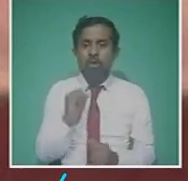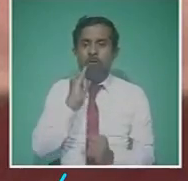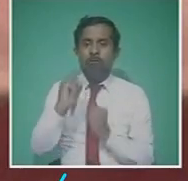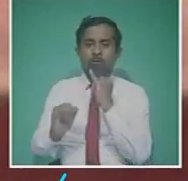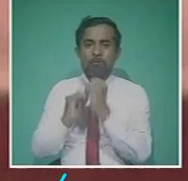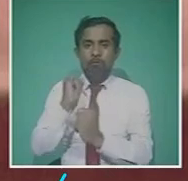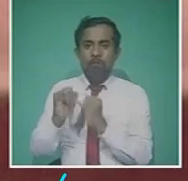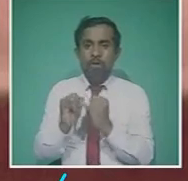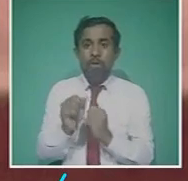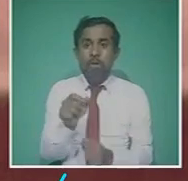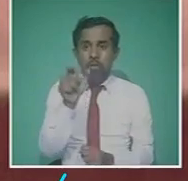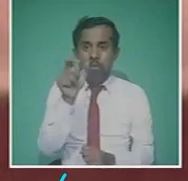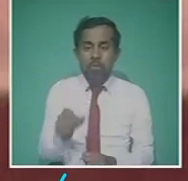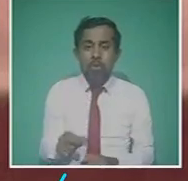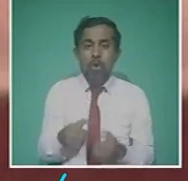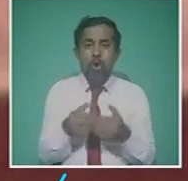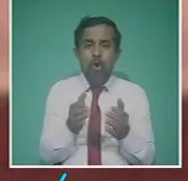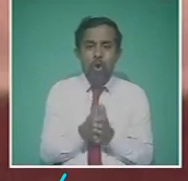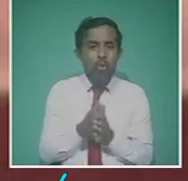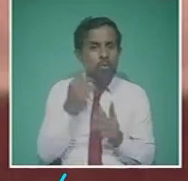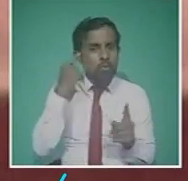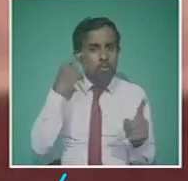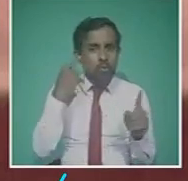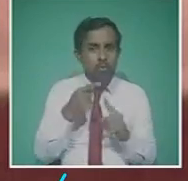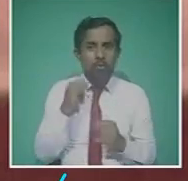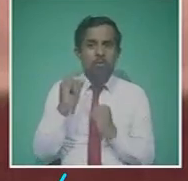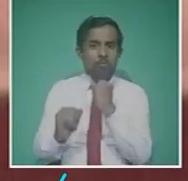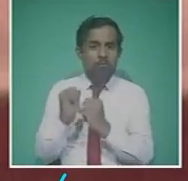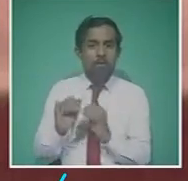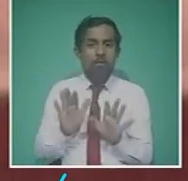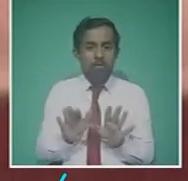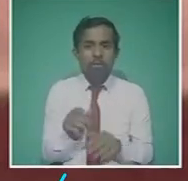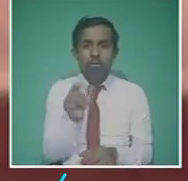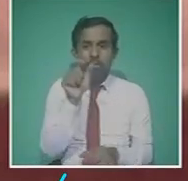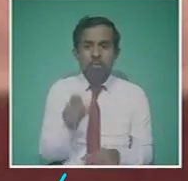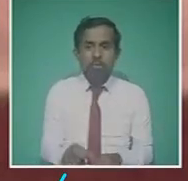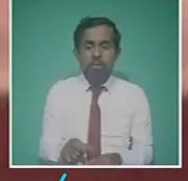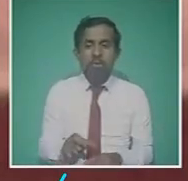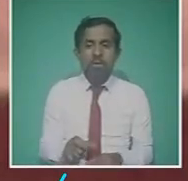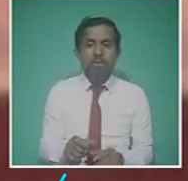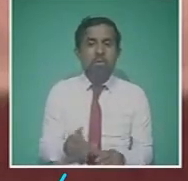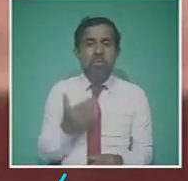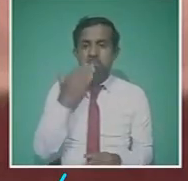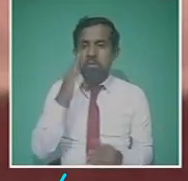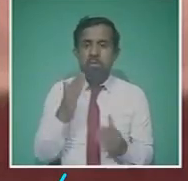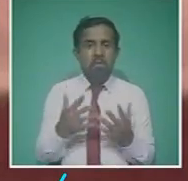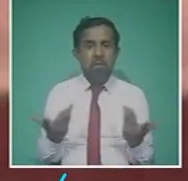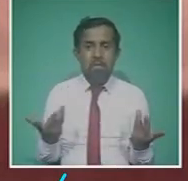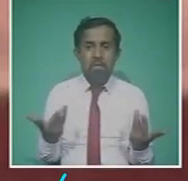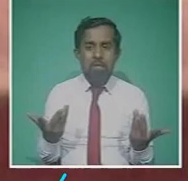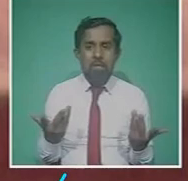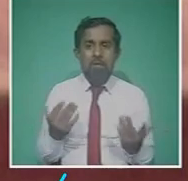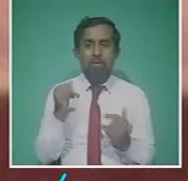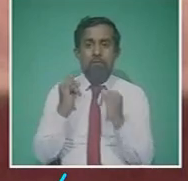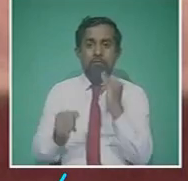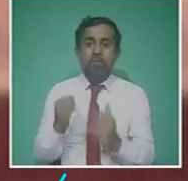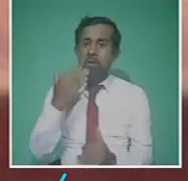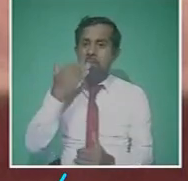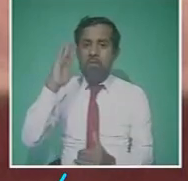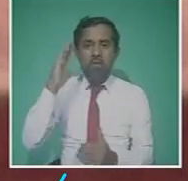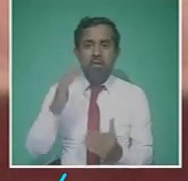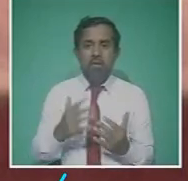විවේචනය කරන්න ඕනම දෙයක් සම්බන්ධයෙන් විවේචනය කරන්න කියන්නේ අසමර්ථයක් කියන එක විවේචනය සමර්ථ වෙන්නේ